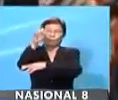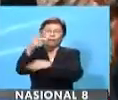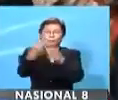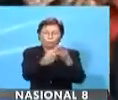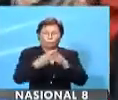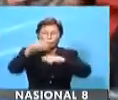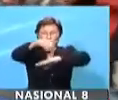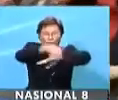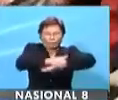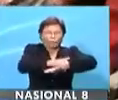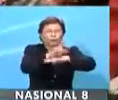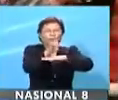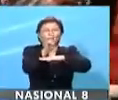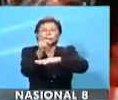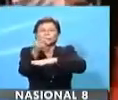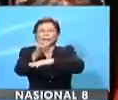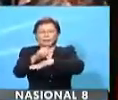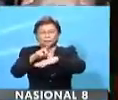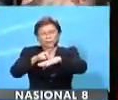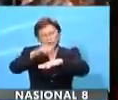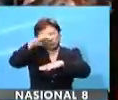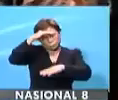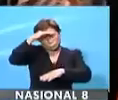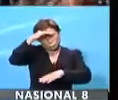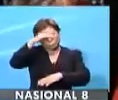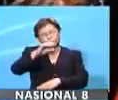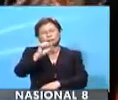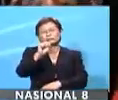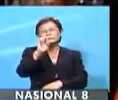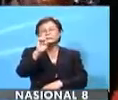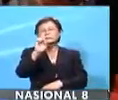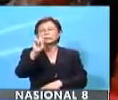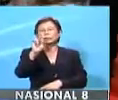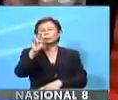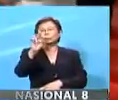Bahasa Inggeris di UTM Skudai Johor.